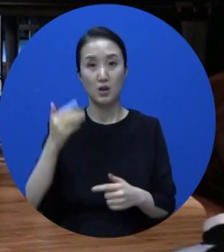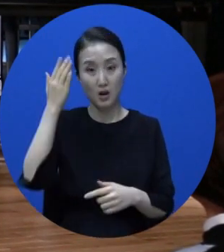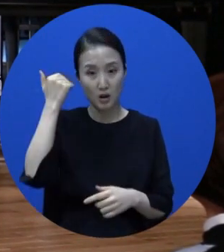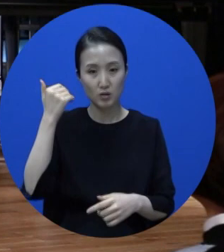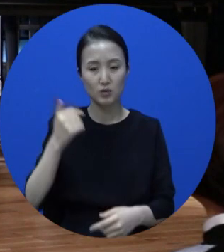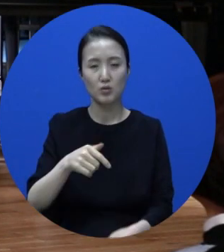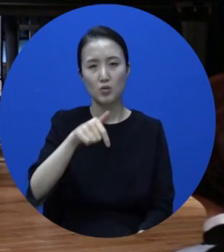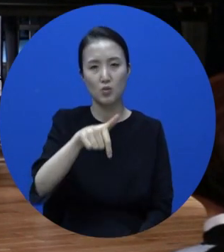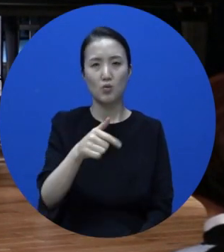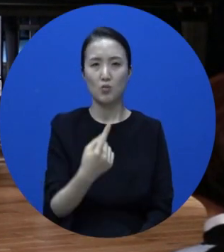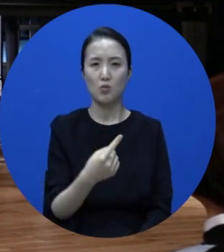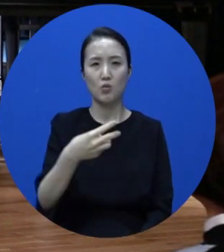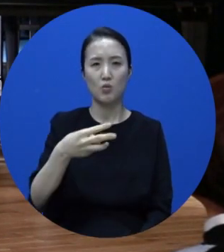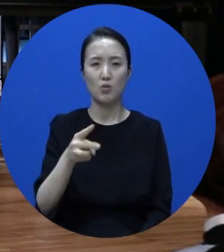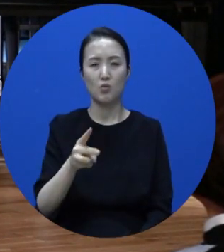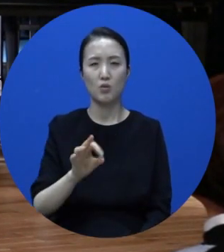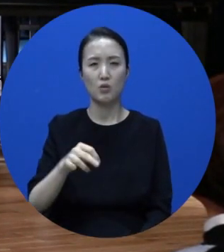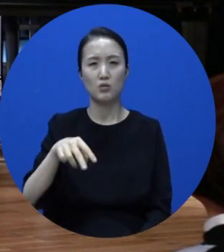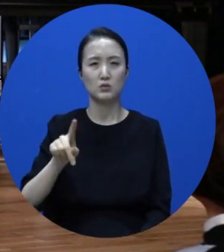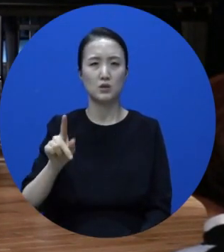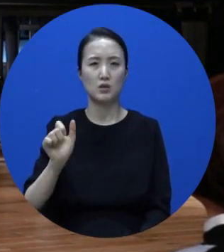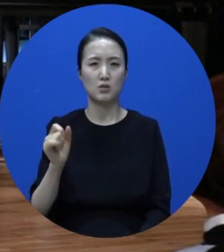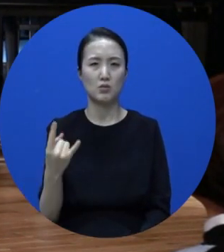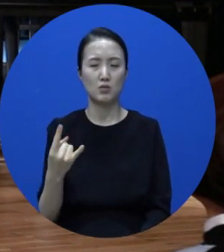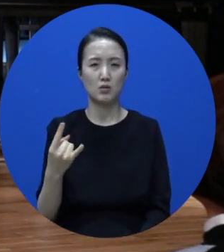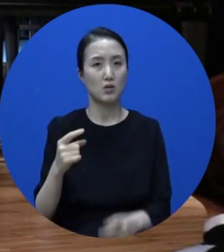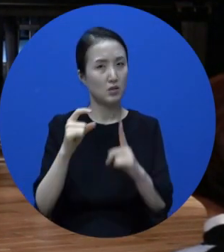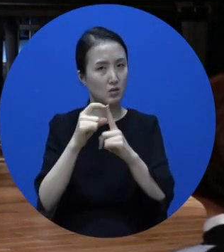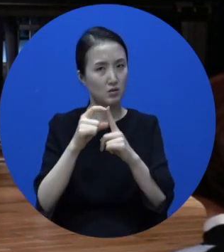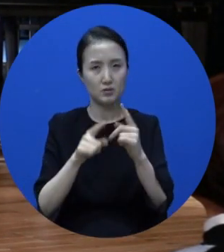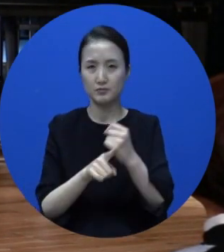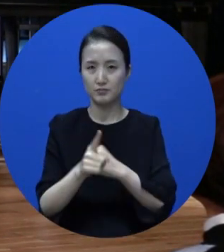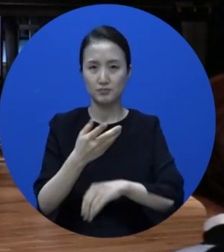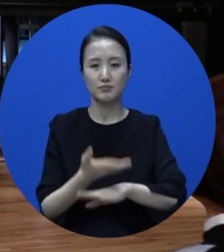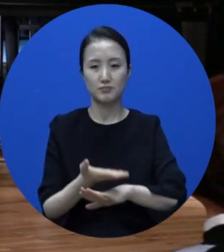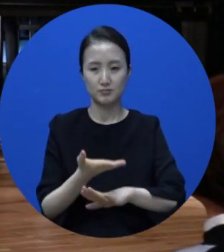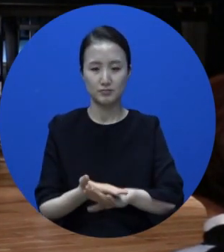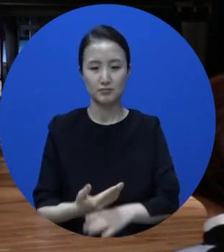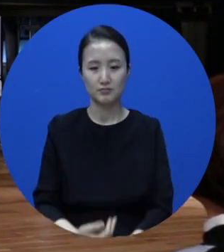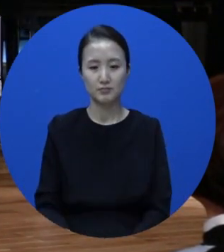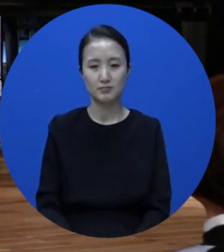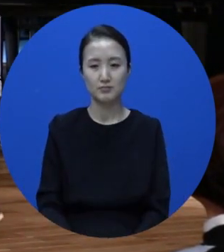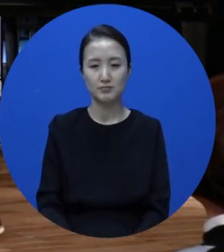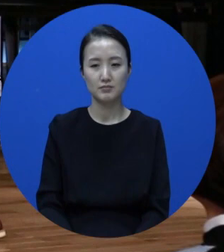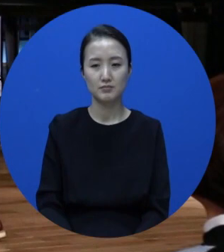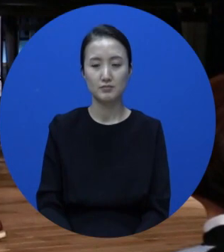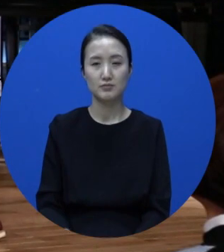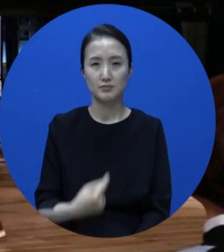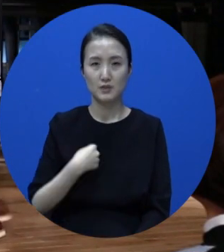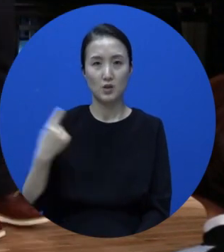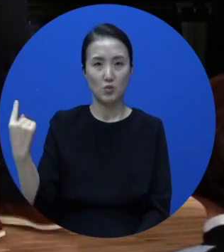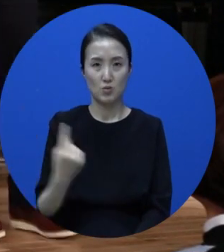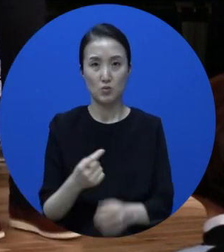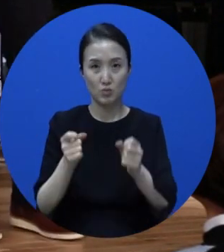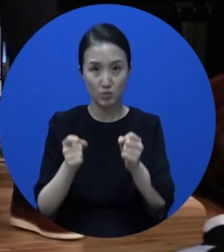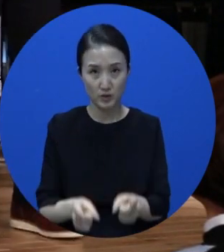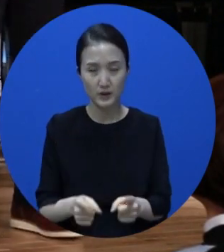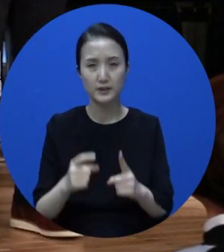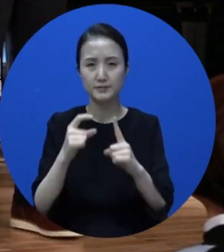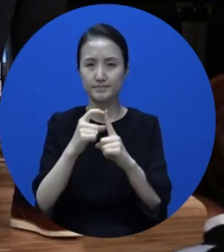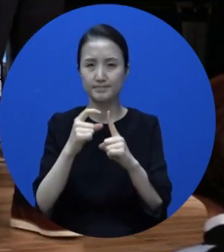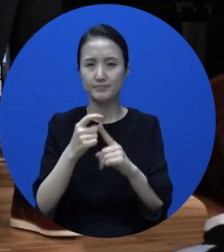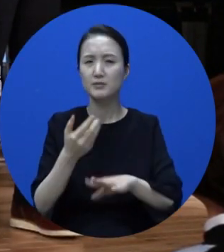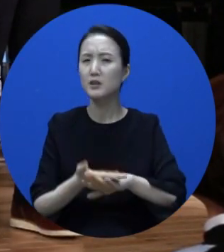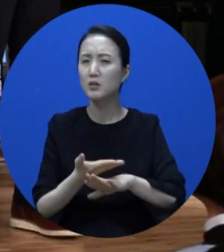입니다 발랄 그 이 정의를 말씀드리면 제가 이거 얘기하려고 구질 알았지만 꼭 이걸 말씀